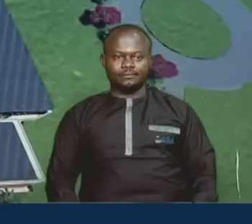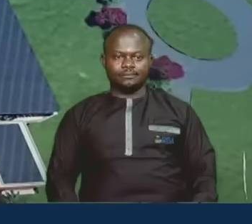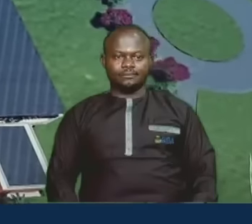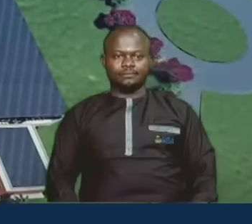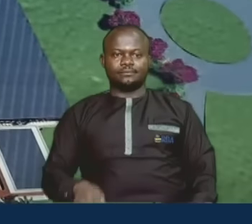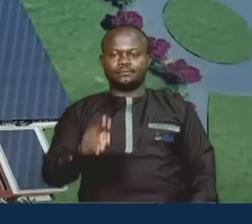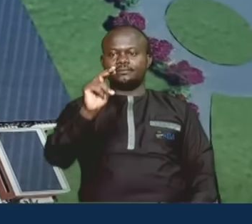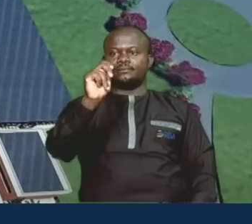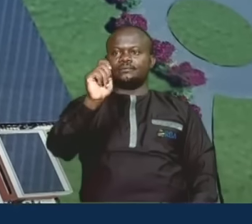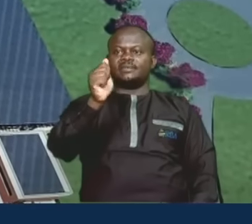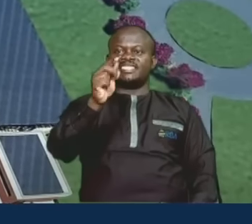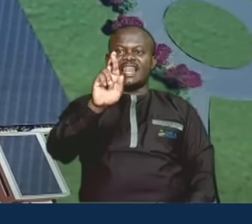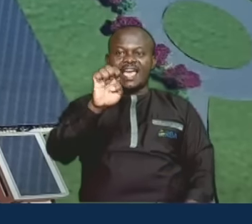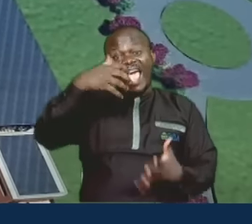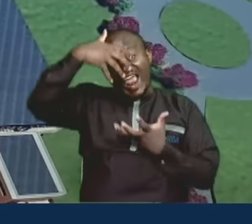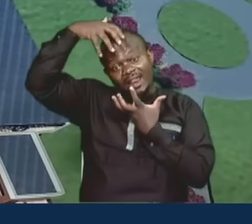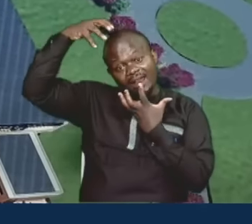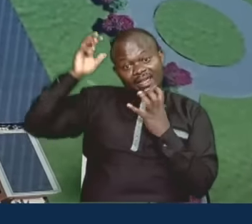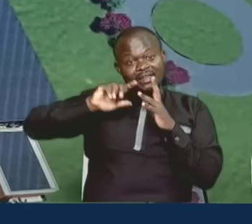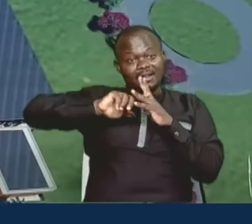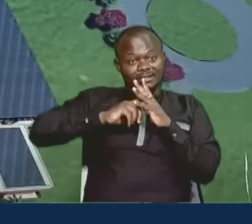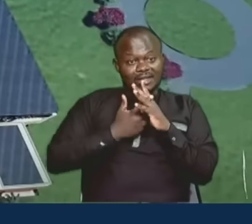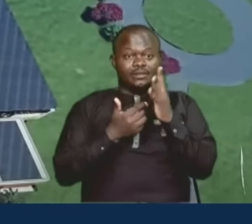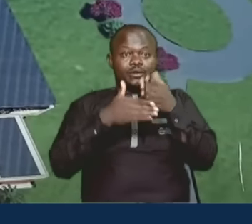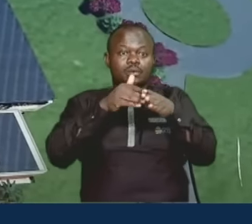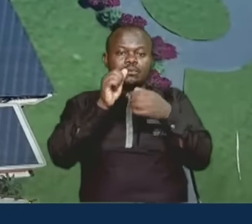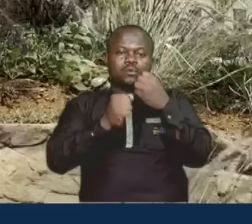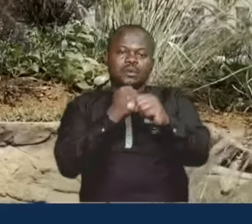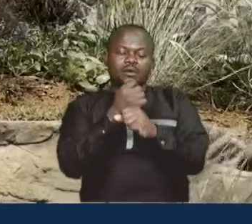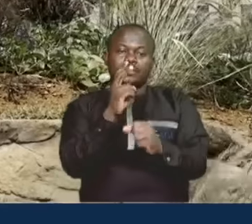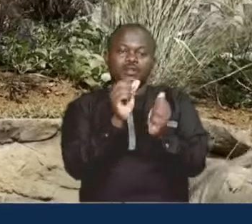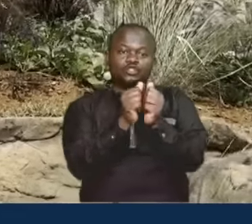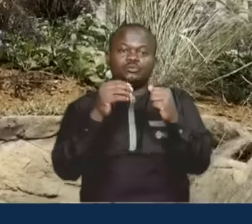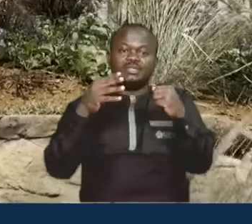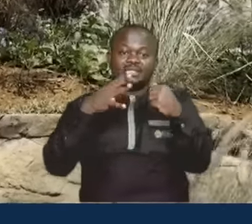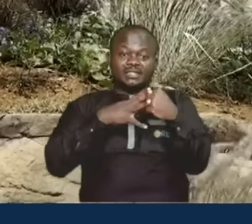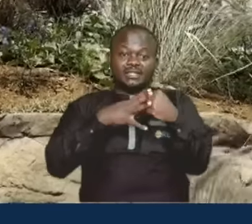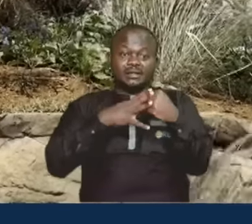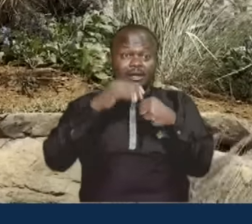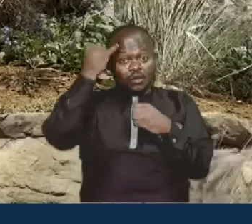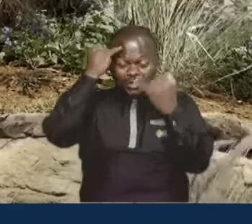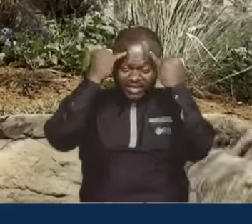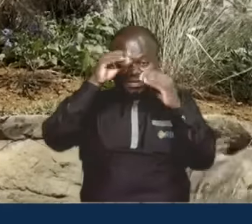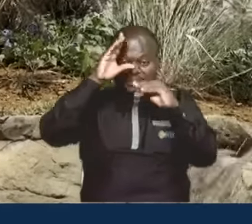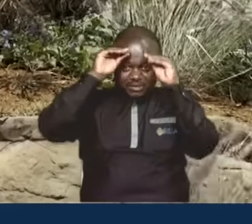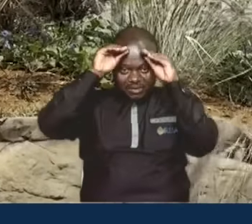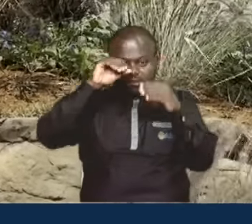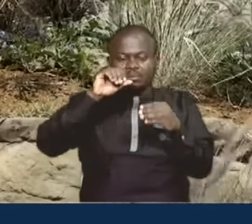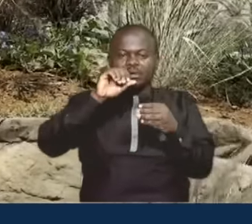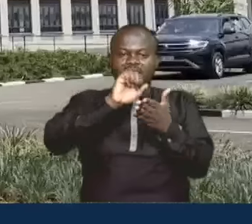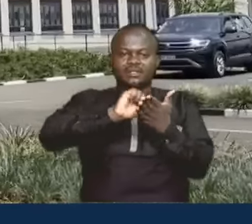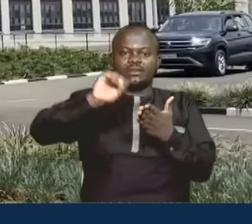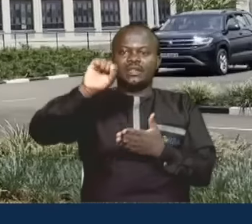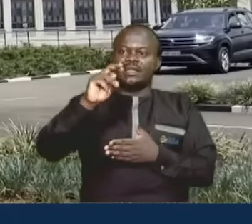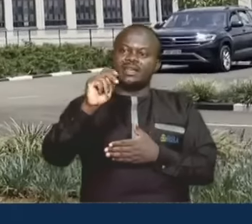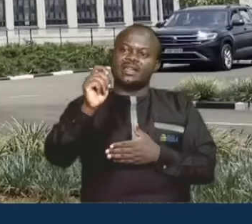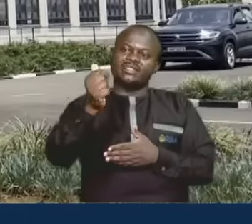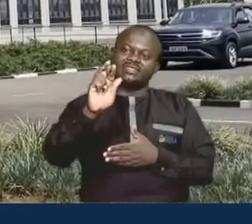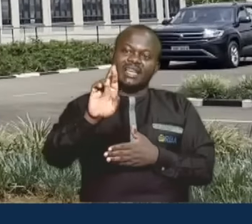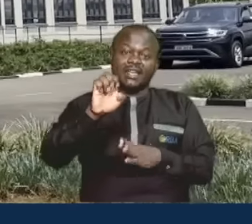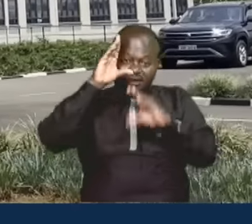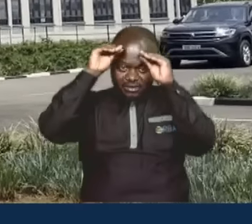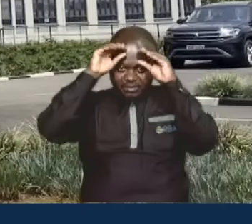Ntare Louisland School yatangiye kubakwa muri 2019 ku gitekerezo cy'abize mu ishuri ry'isumbuye rya Ntare School ishuri ryizwemo